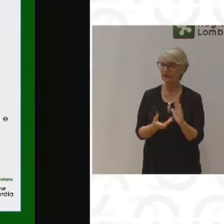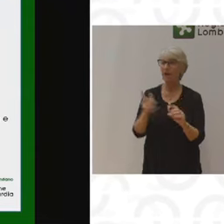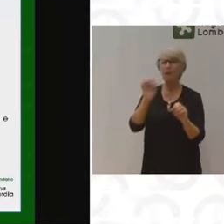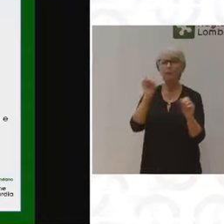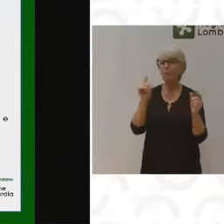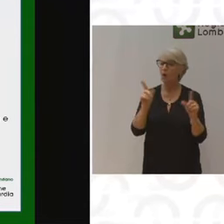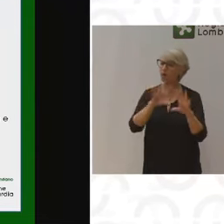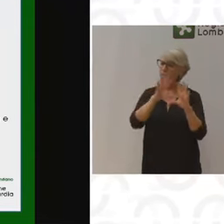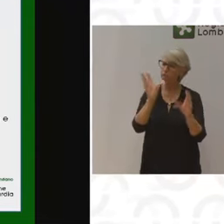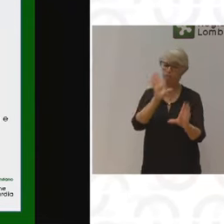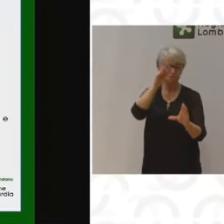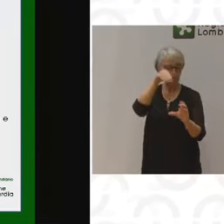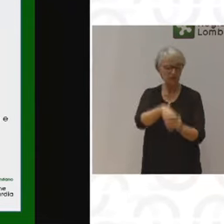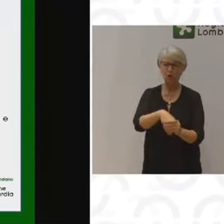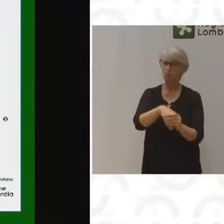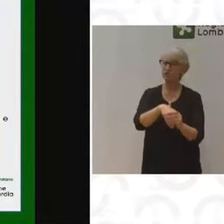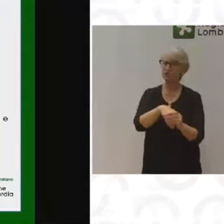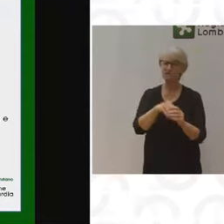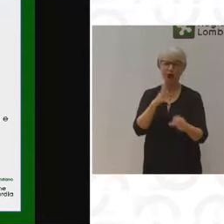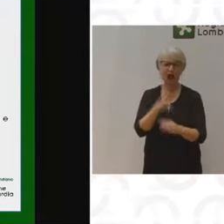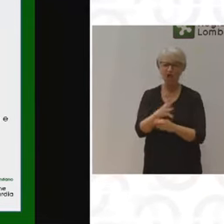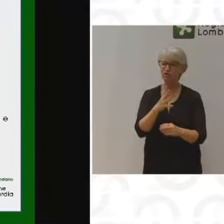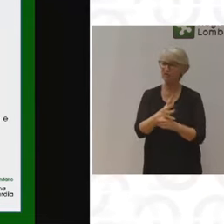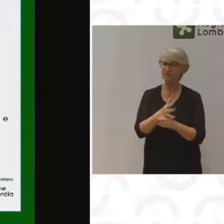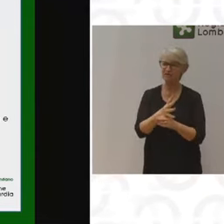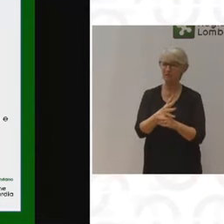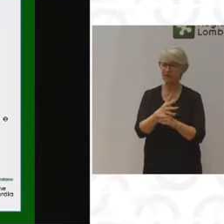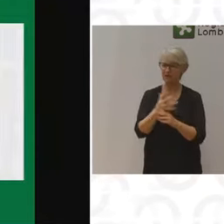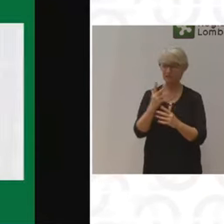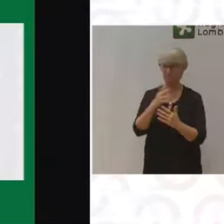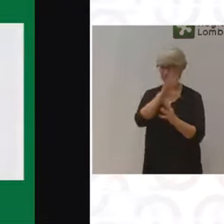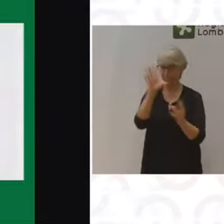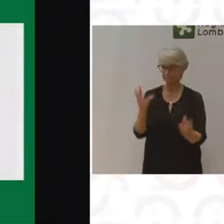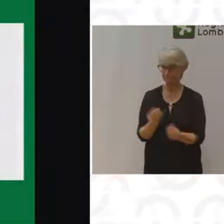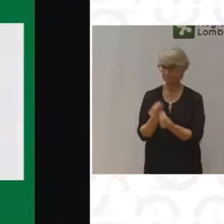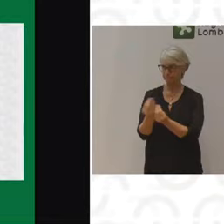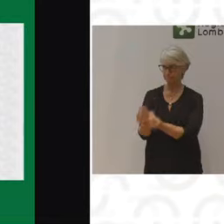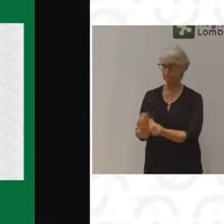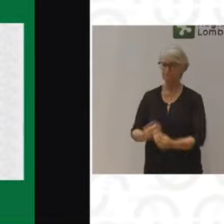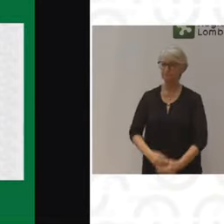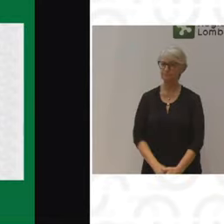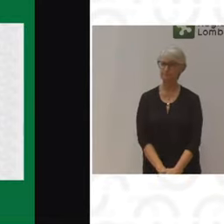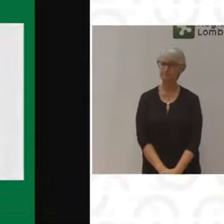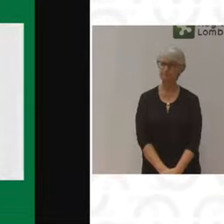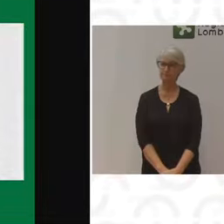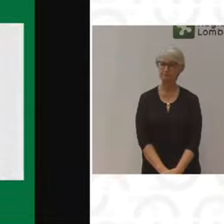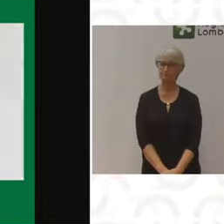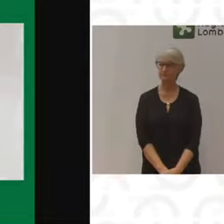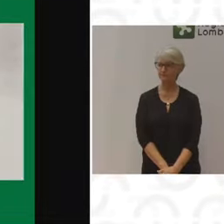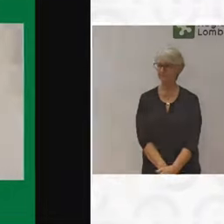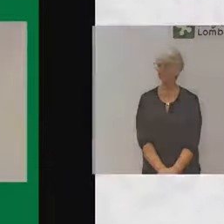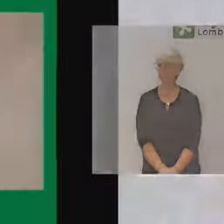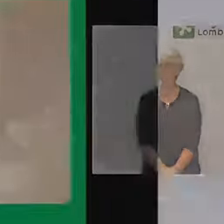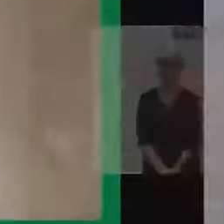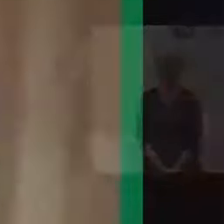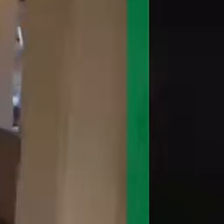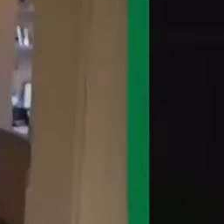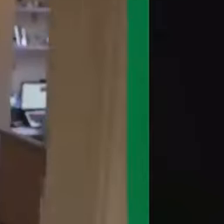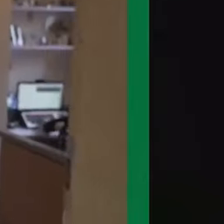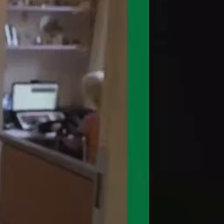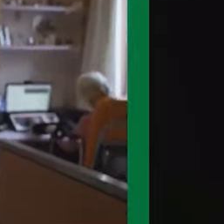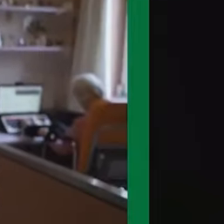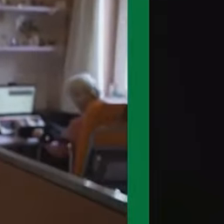inclusivo, accessibile e sicuro che possiamo vedere oggi.